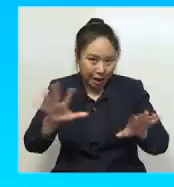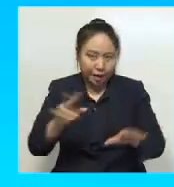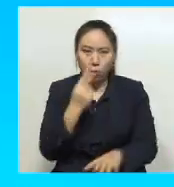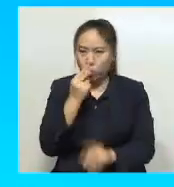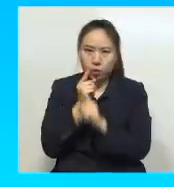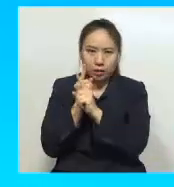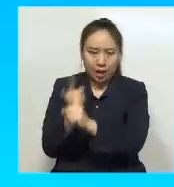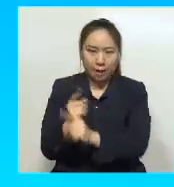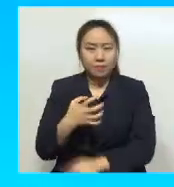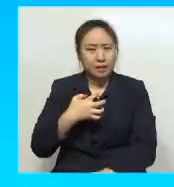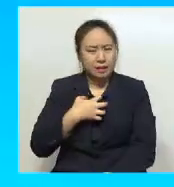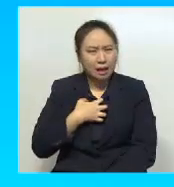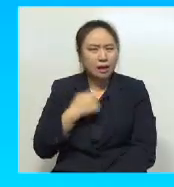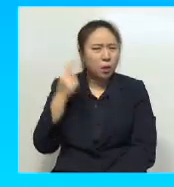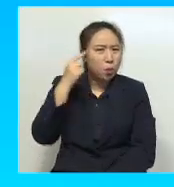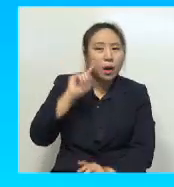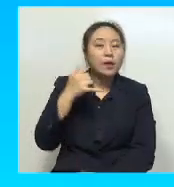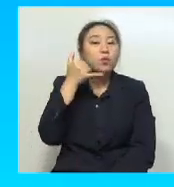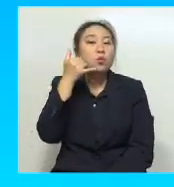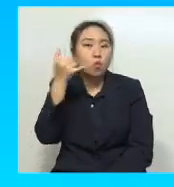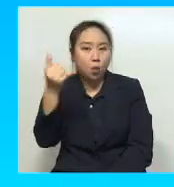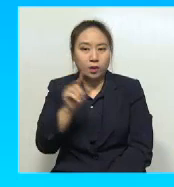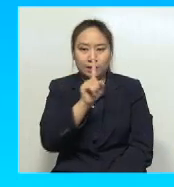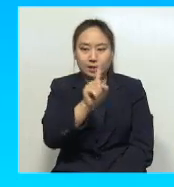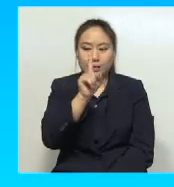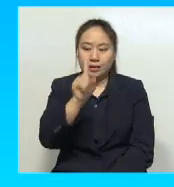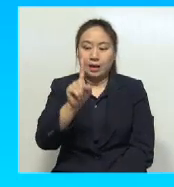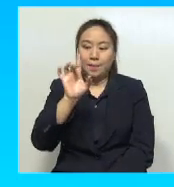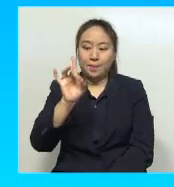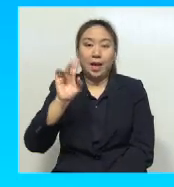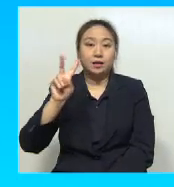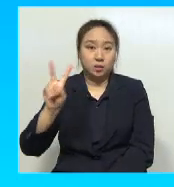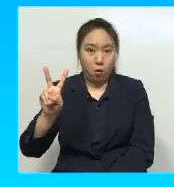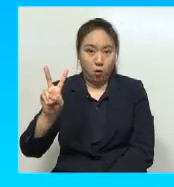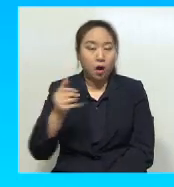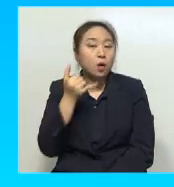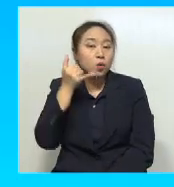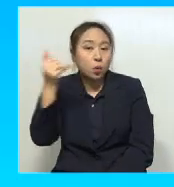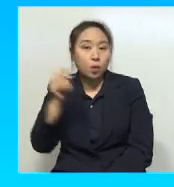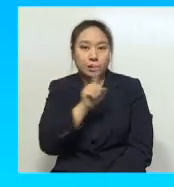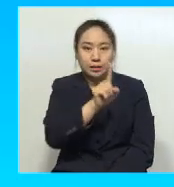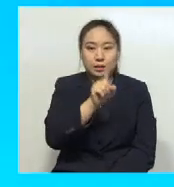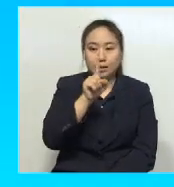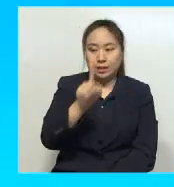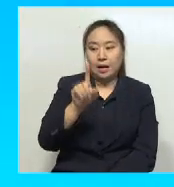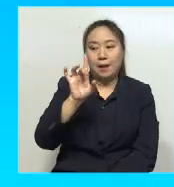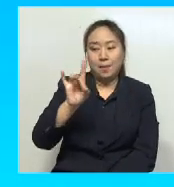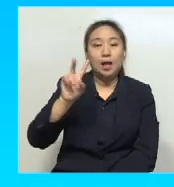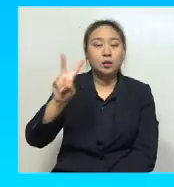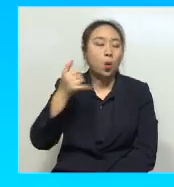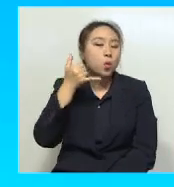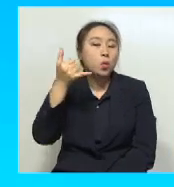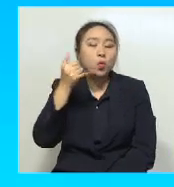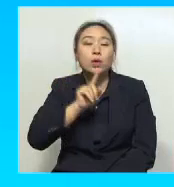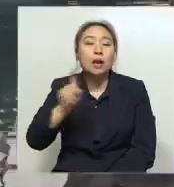จะได้ข้อมูลเพิ่มเติมโทรศัพท์ไปได้เลยนะคะสายด่วน1182ย้ำอีกทีนะคะสายด่วน1182โทรได้ตล